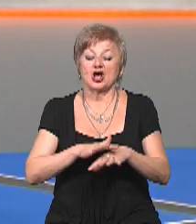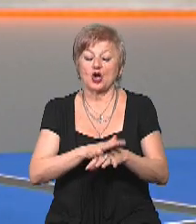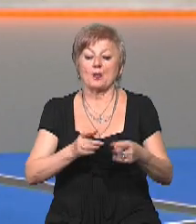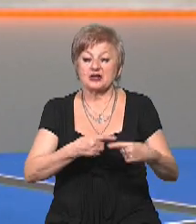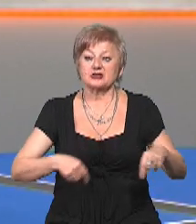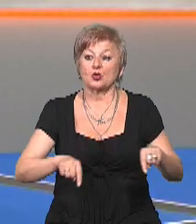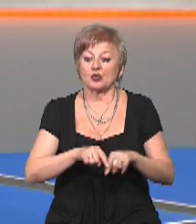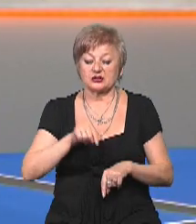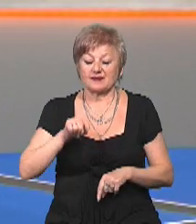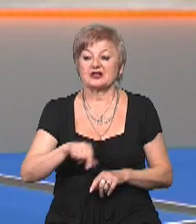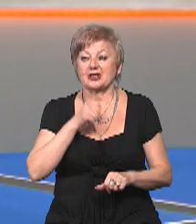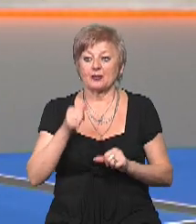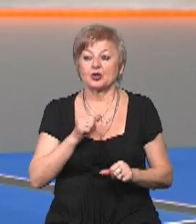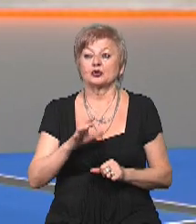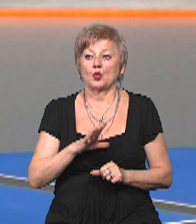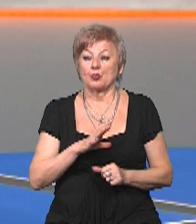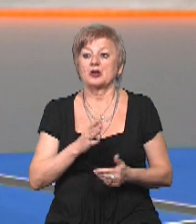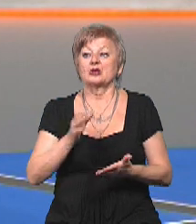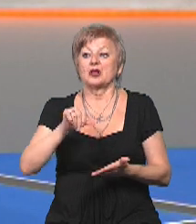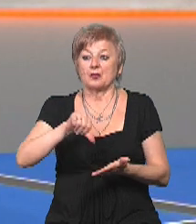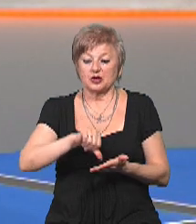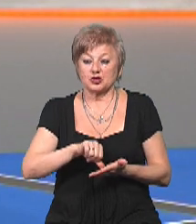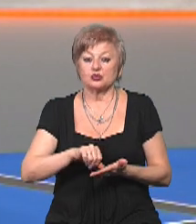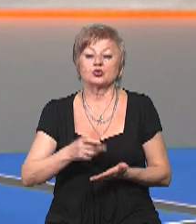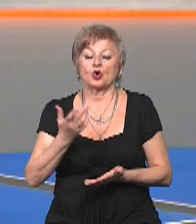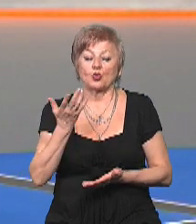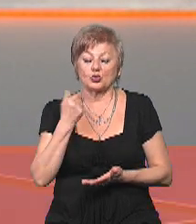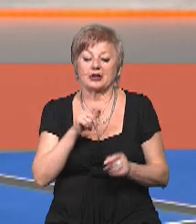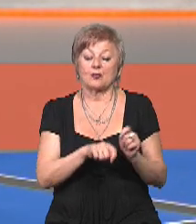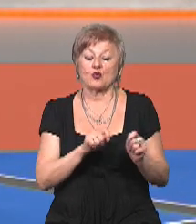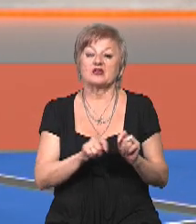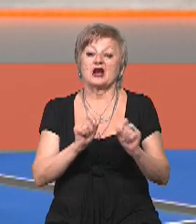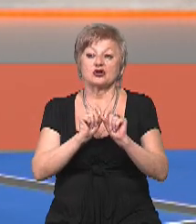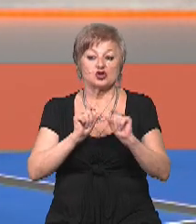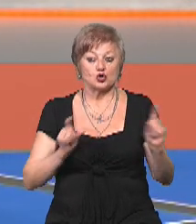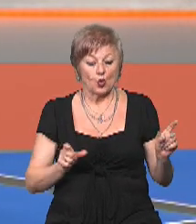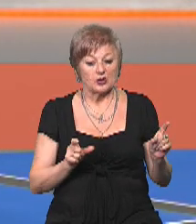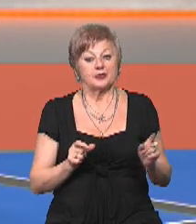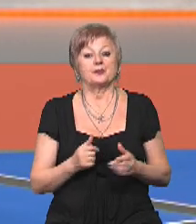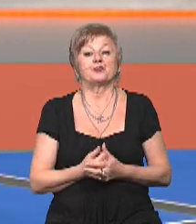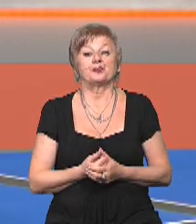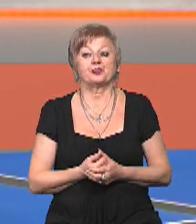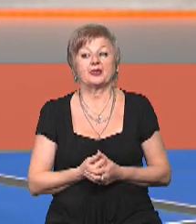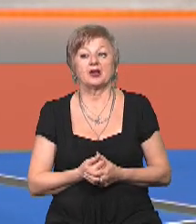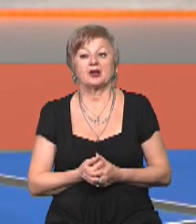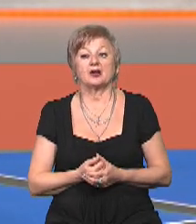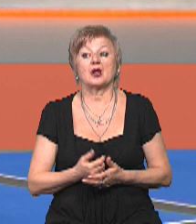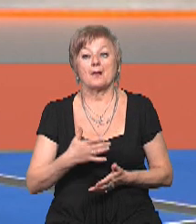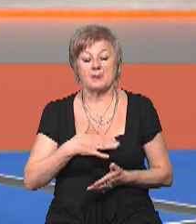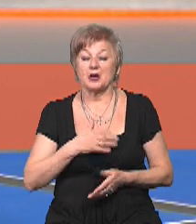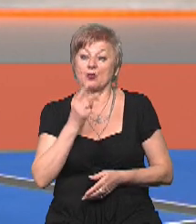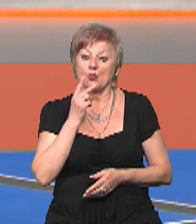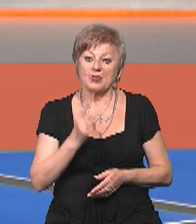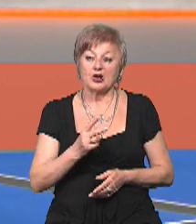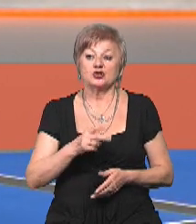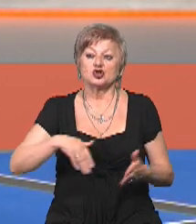організація цього року була присутня при перевірках навчальних закладів до готовності до навчального року. І ми